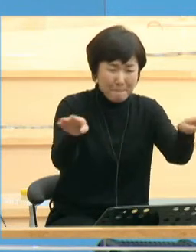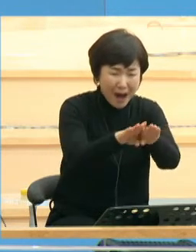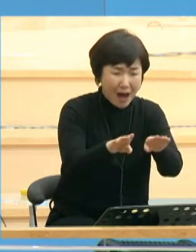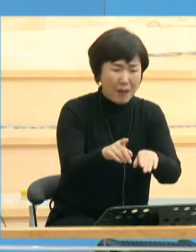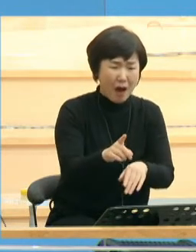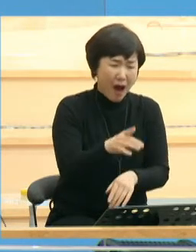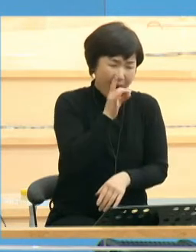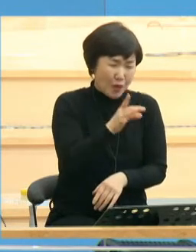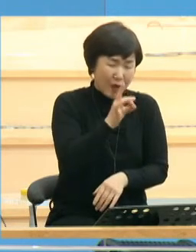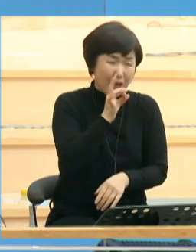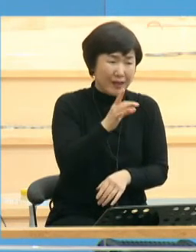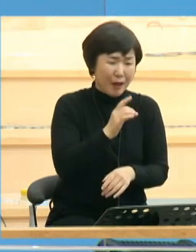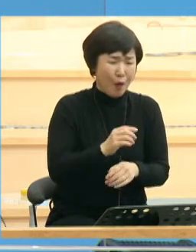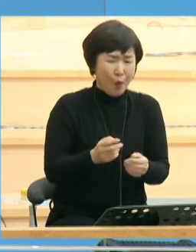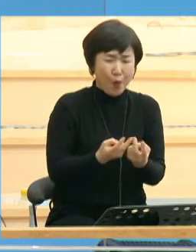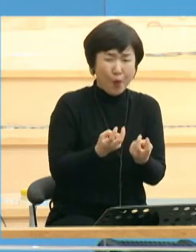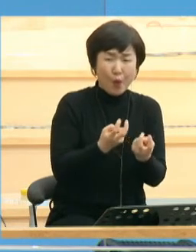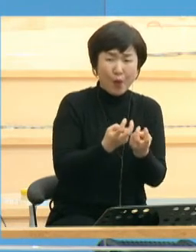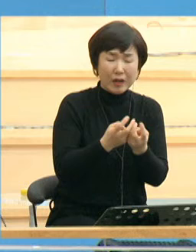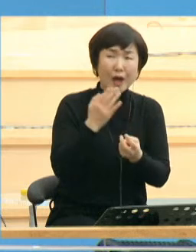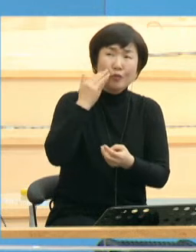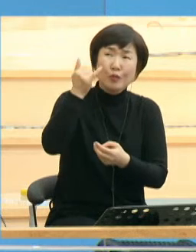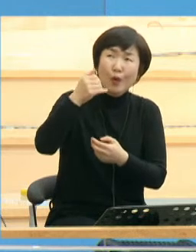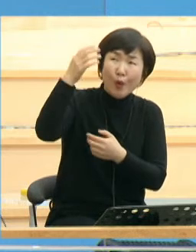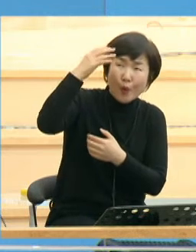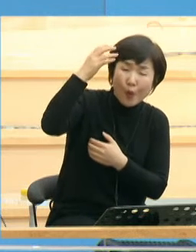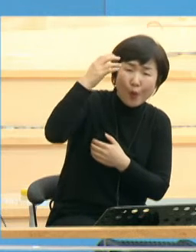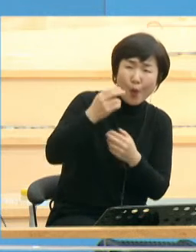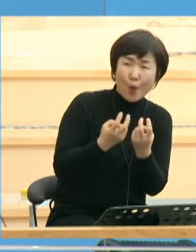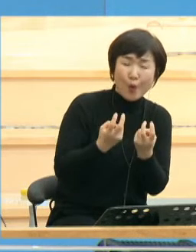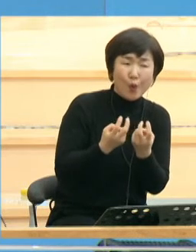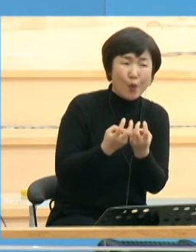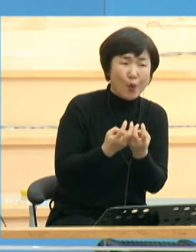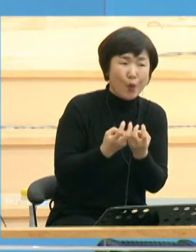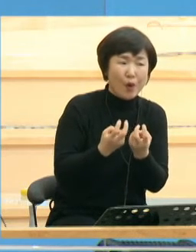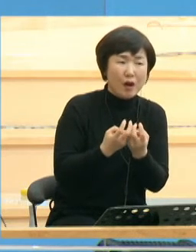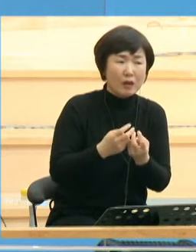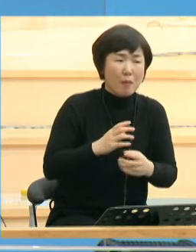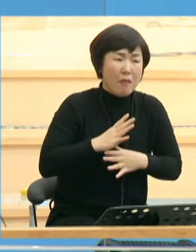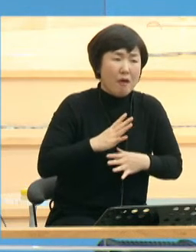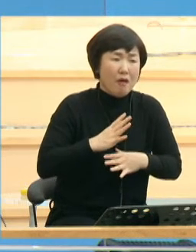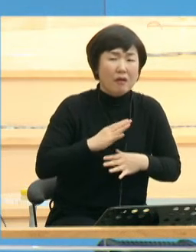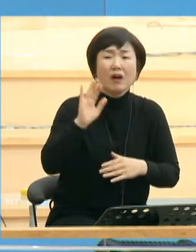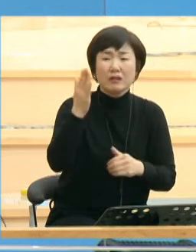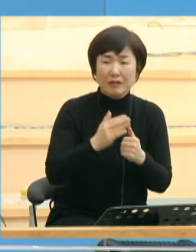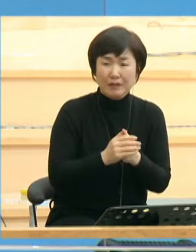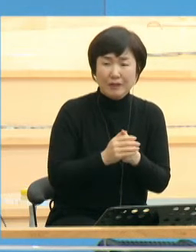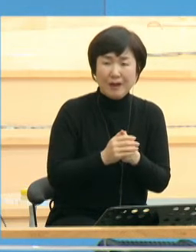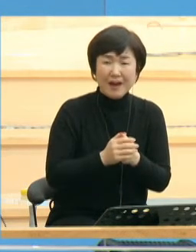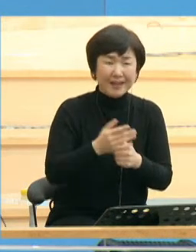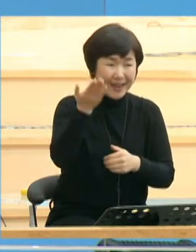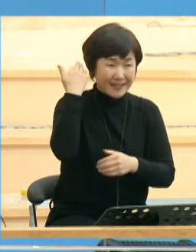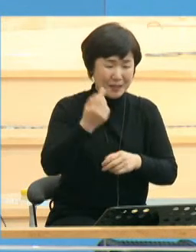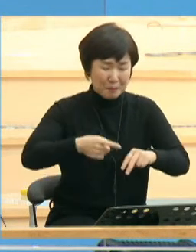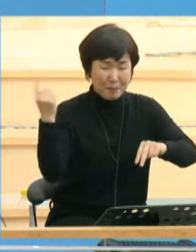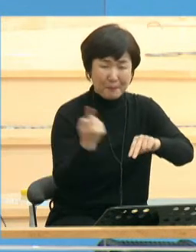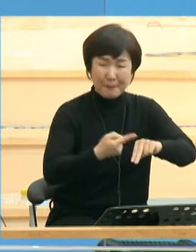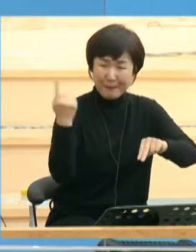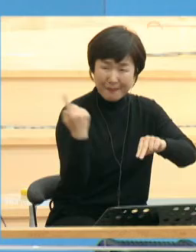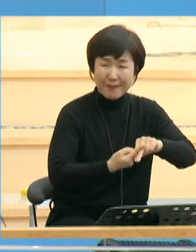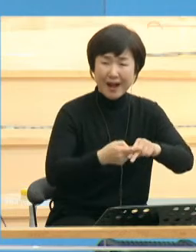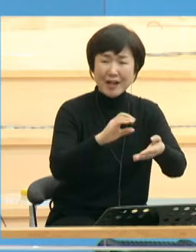엄 아버지한테 막 뭐 그렇게 하면 안 되지만 요즘은 몸 등이 찜질을 뭐 해 가면서 까지 그렇게